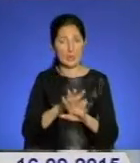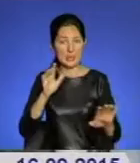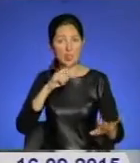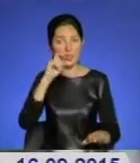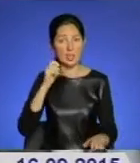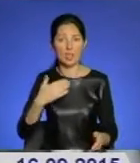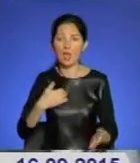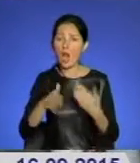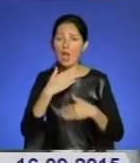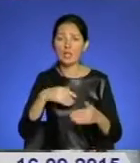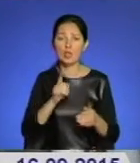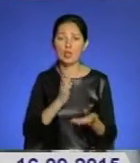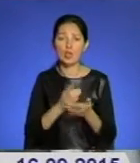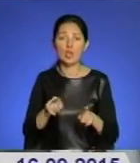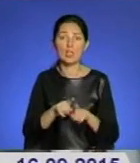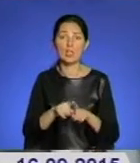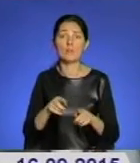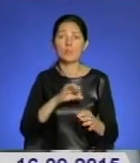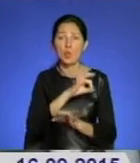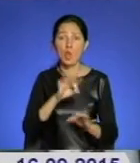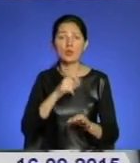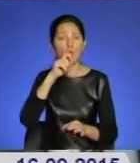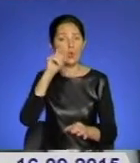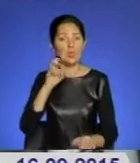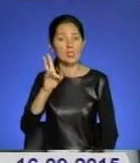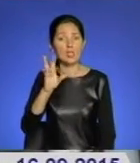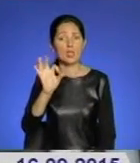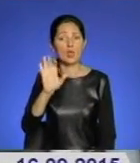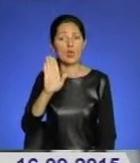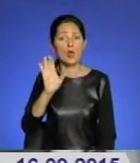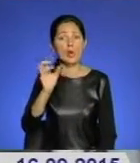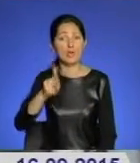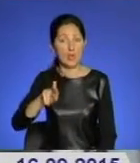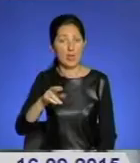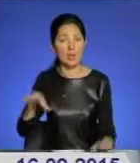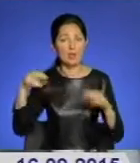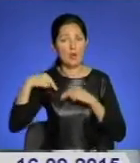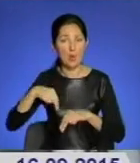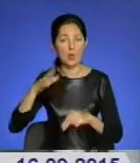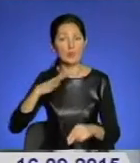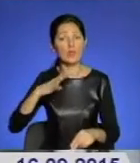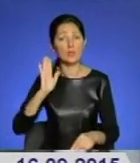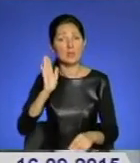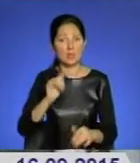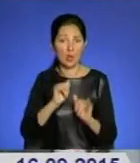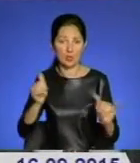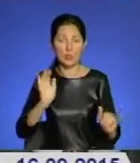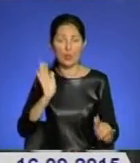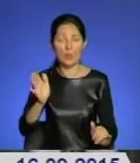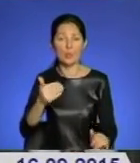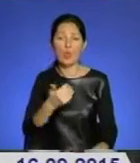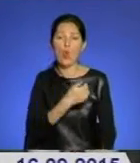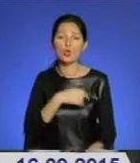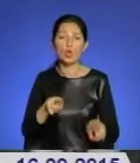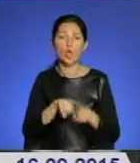проект україно-норвезької співпраці. Значить, і сподіваюся на розвиток його в майбутньому. Я хочу